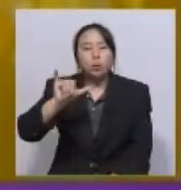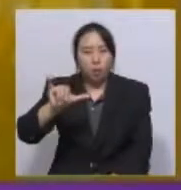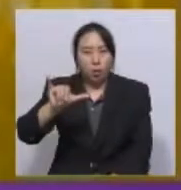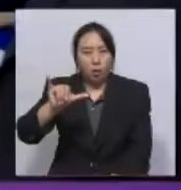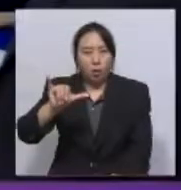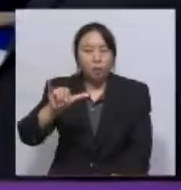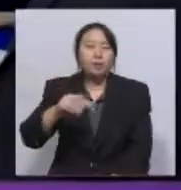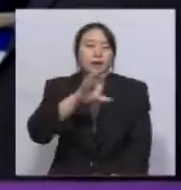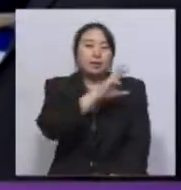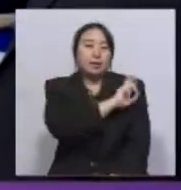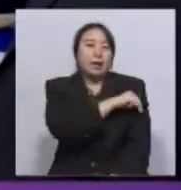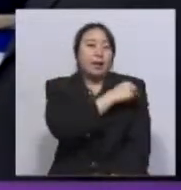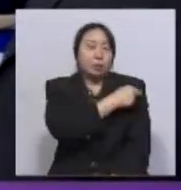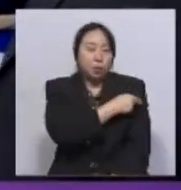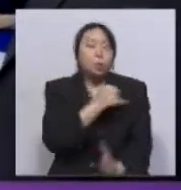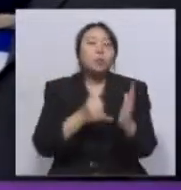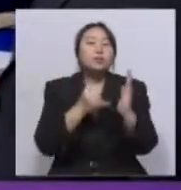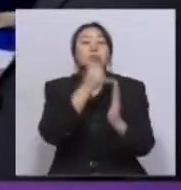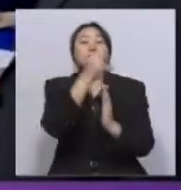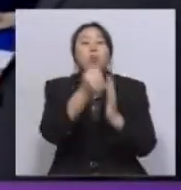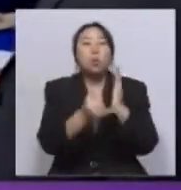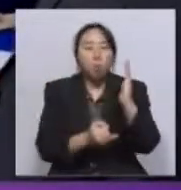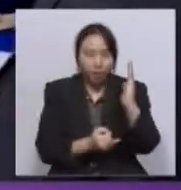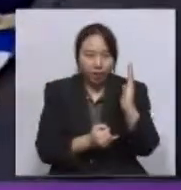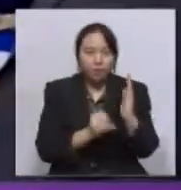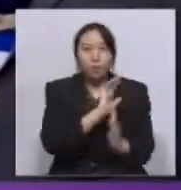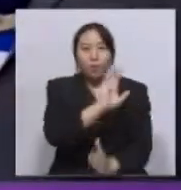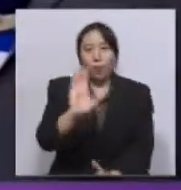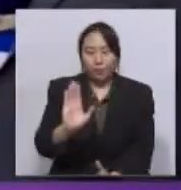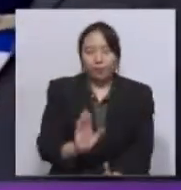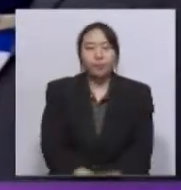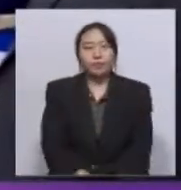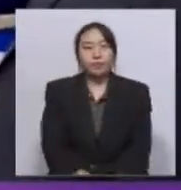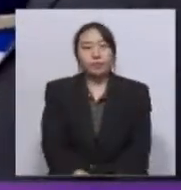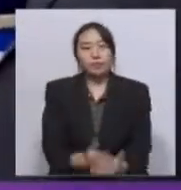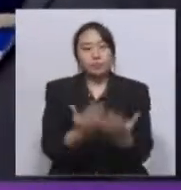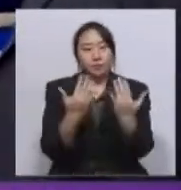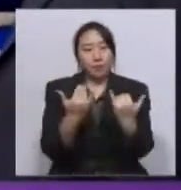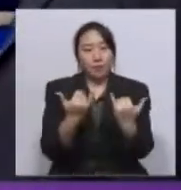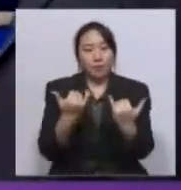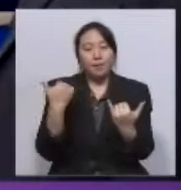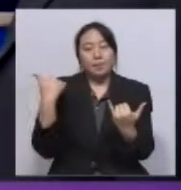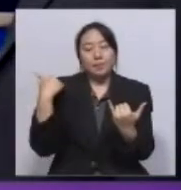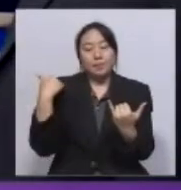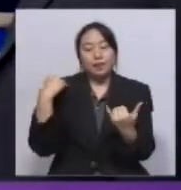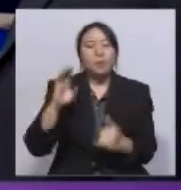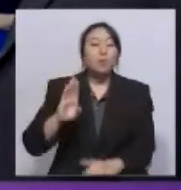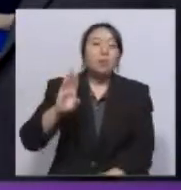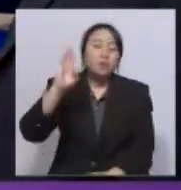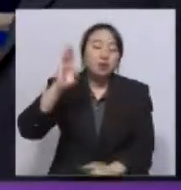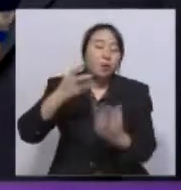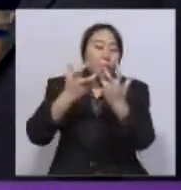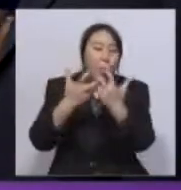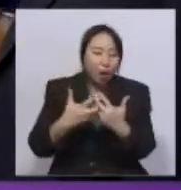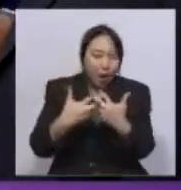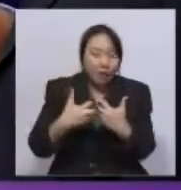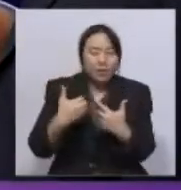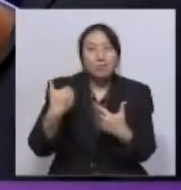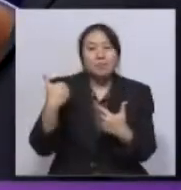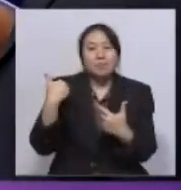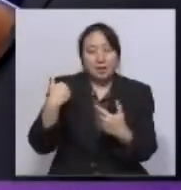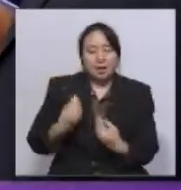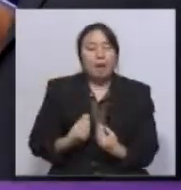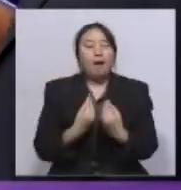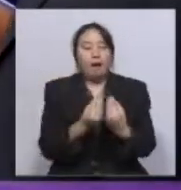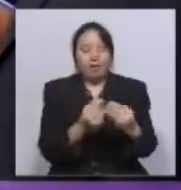าและสาธารณสุขจังหวัดทั่วประเทศทั้งนี้ปัจจุบันมีสถานประกอบการได้รับอนุญาตสถาน